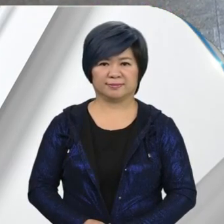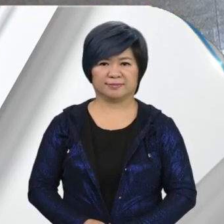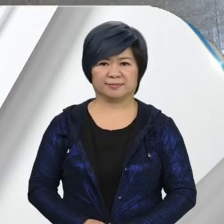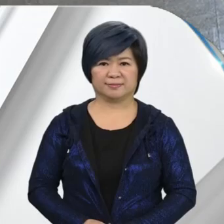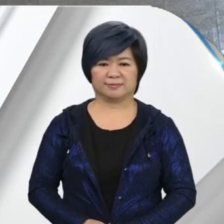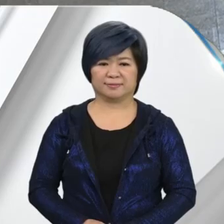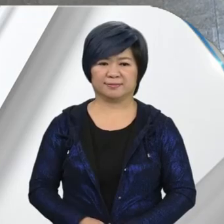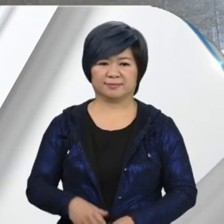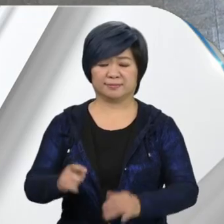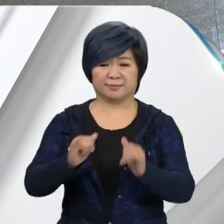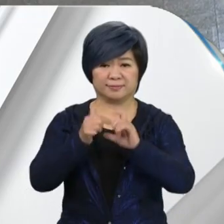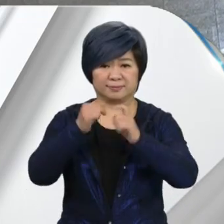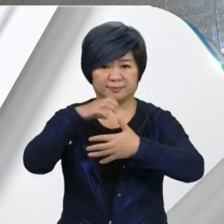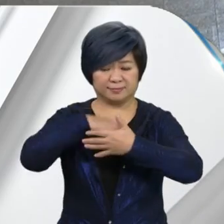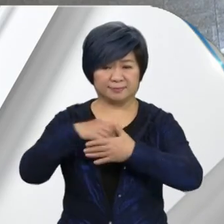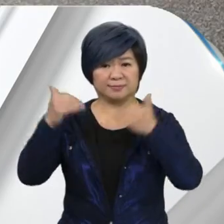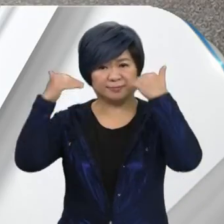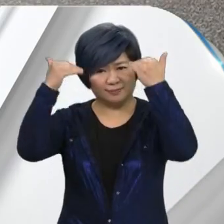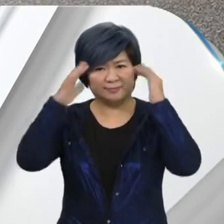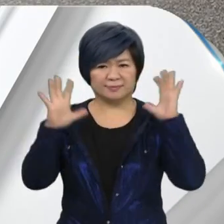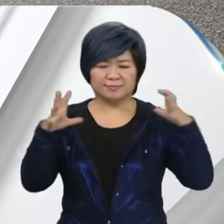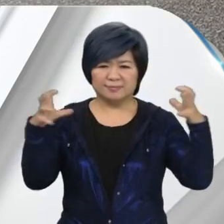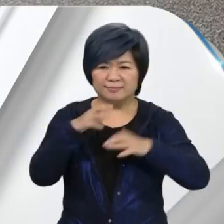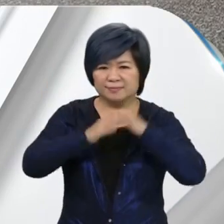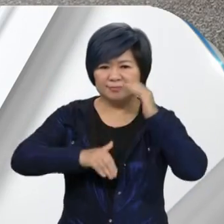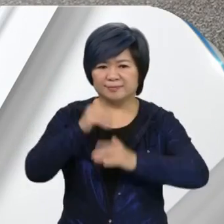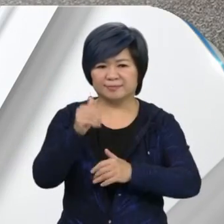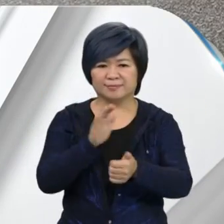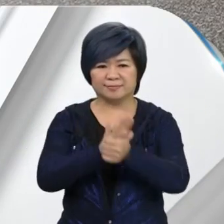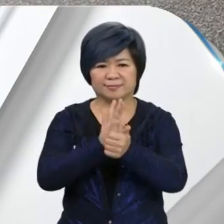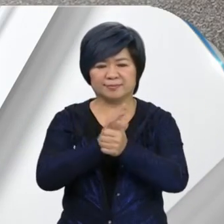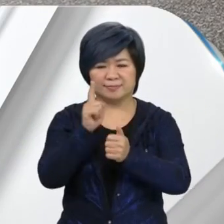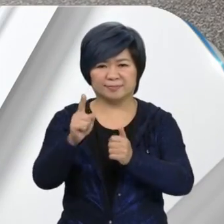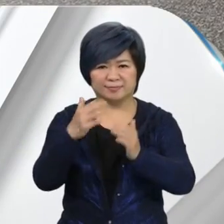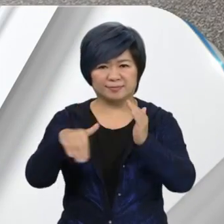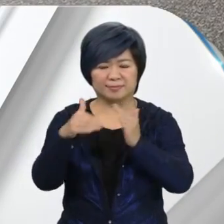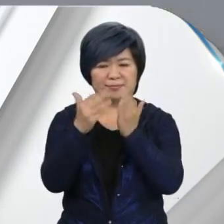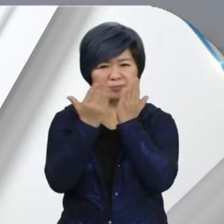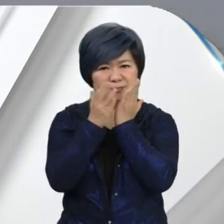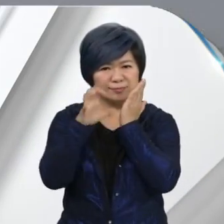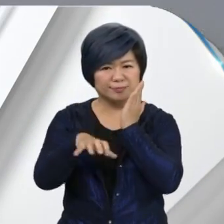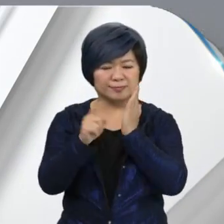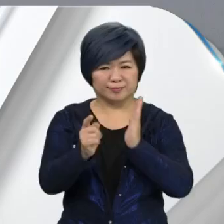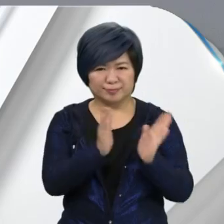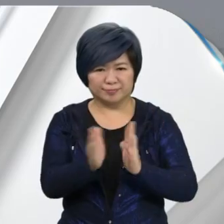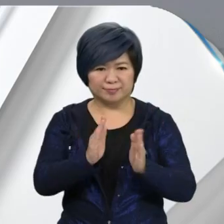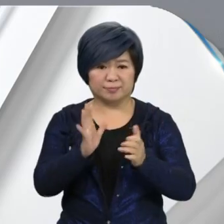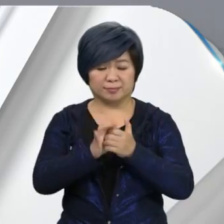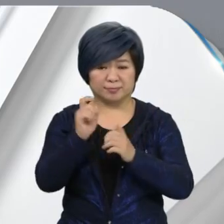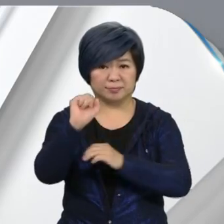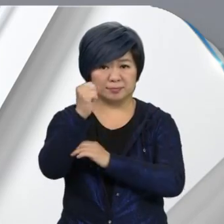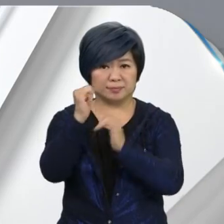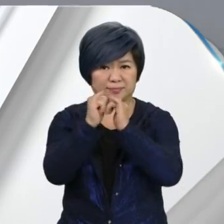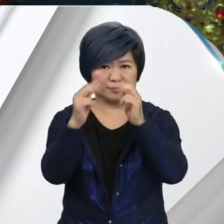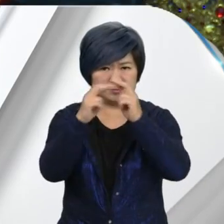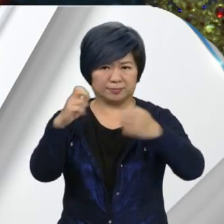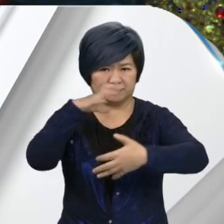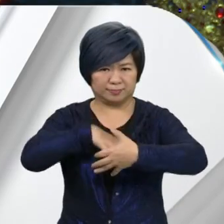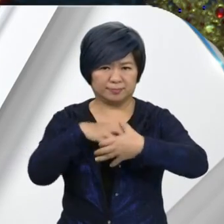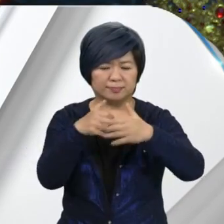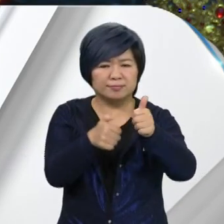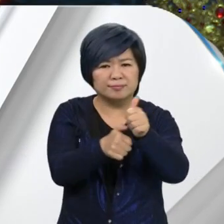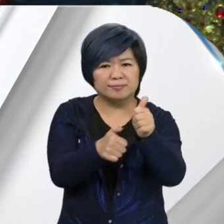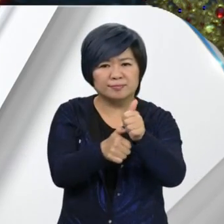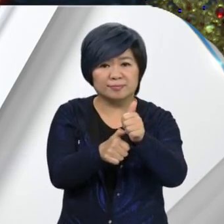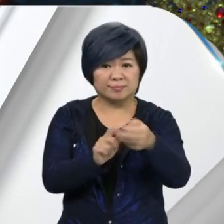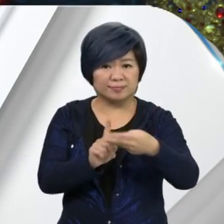沙溪岛的探险设施都在停修，为学堂的启用先做好准备。因为两间学堂是开在移民苗地岛，主要目的是